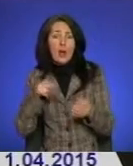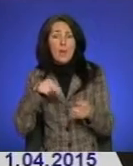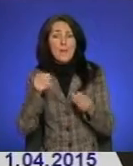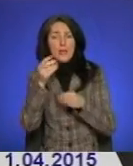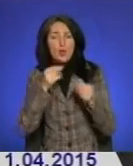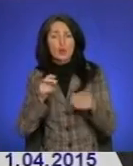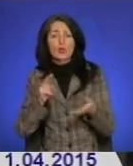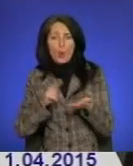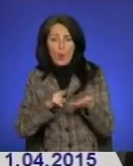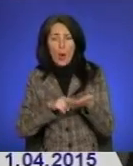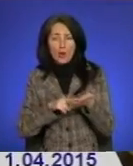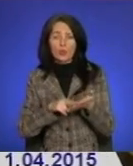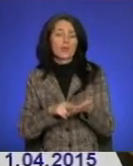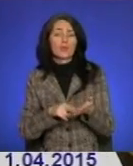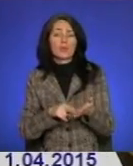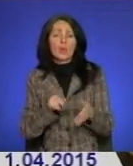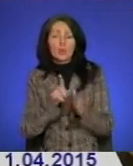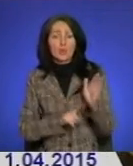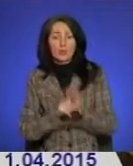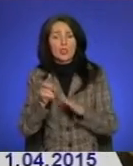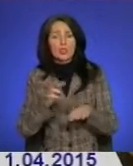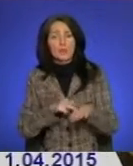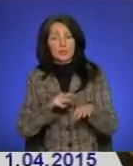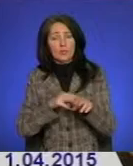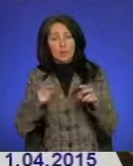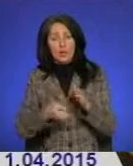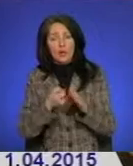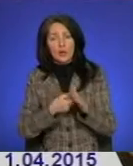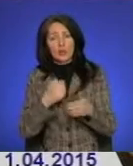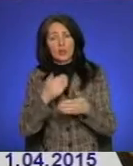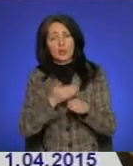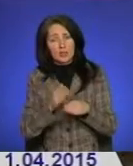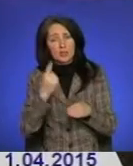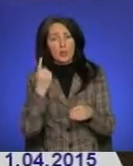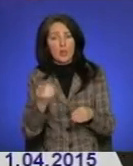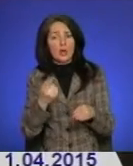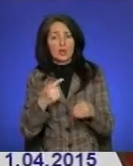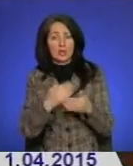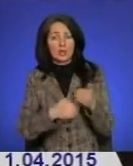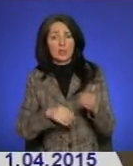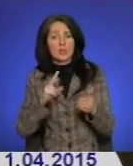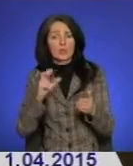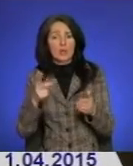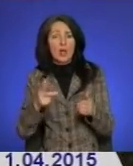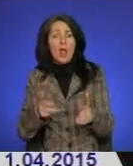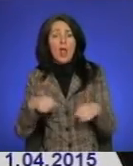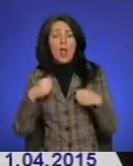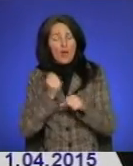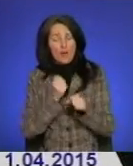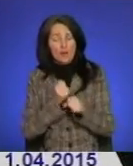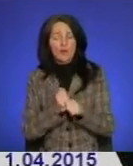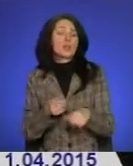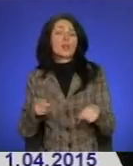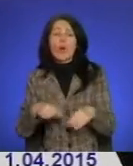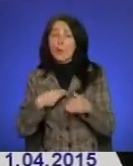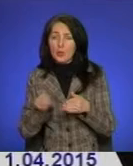кримінальне провадження. Йому інкримінують частину першу статті 199 Кримінального кодексу України – виготовлення, зберігання, придбання, перевезення,